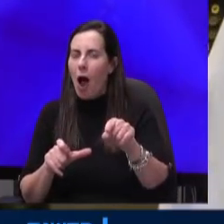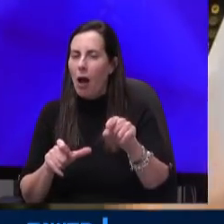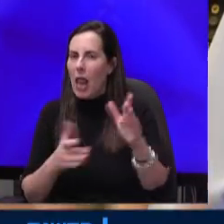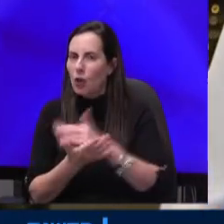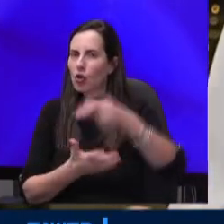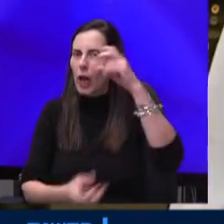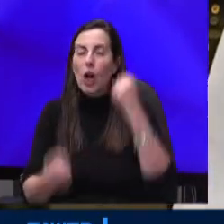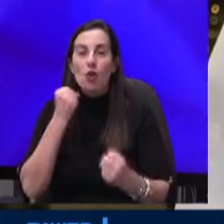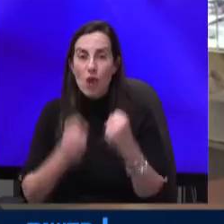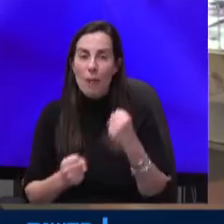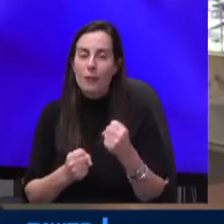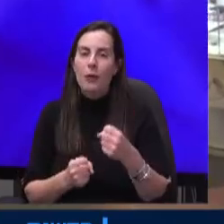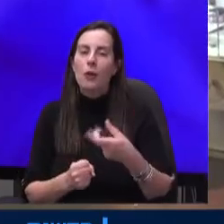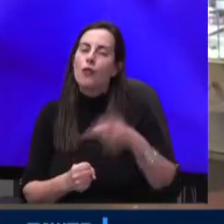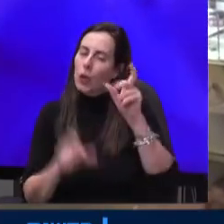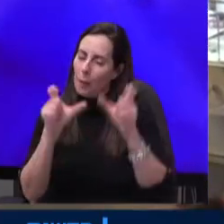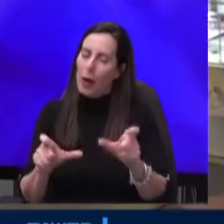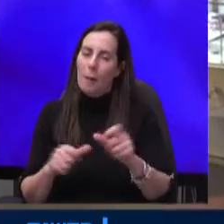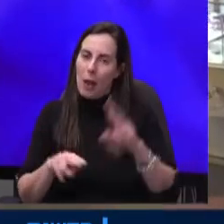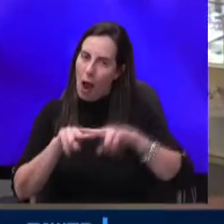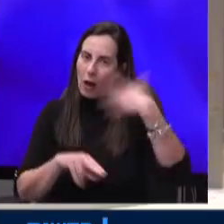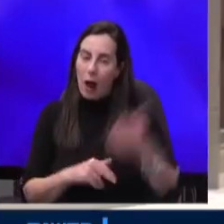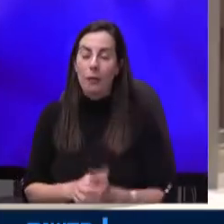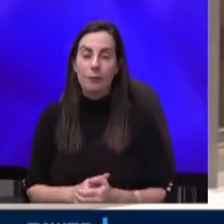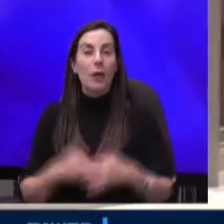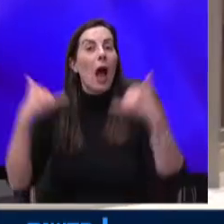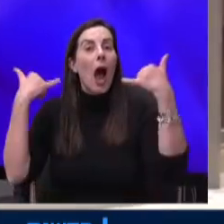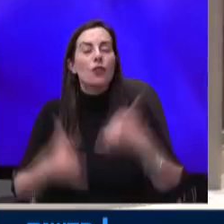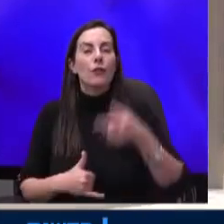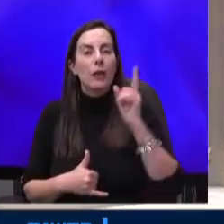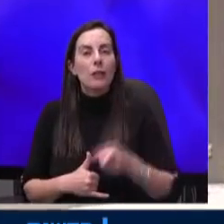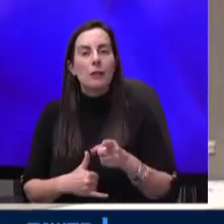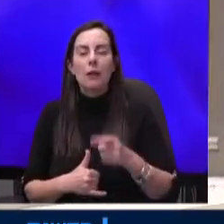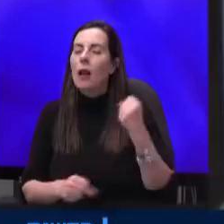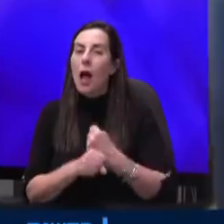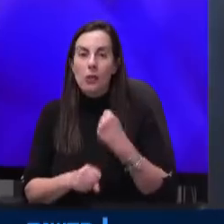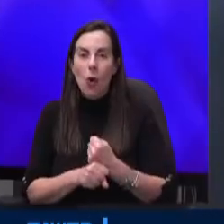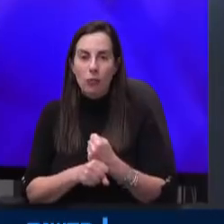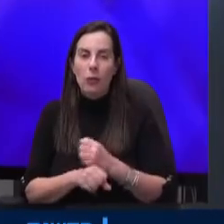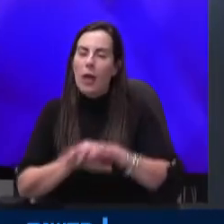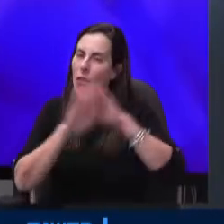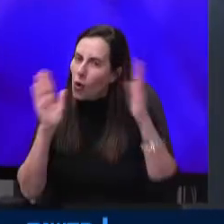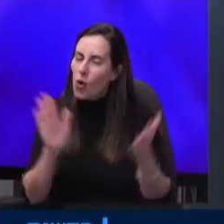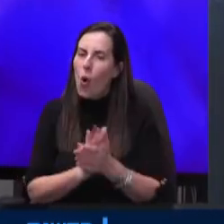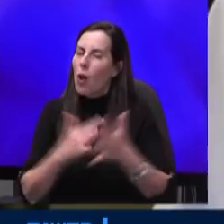יותר מגבילות בשלב מאוחר יותר. בעת הזו צריך להפעיל את אמצעי הבקרה